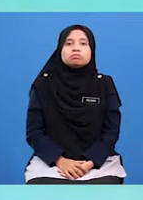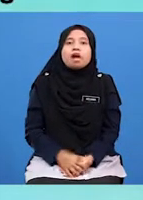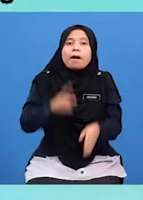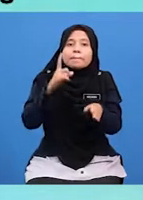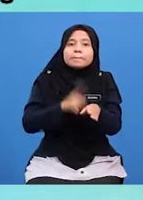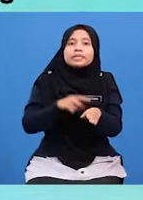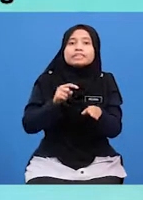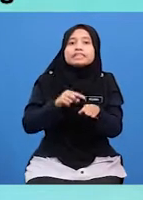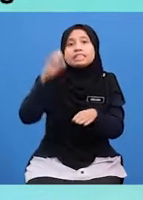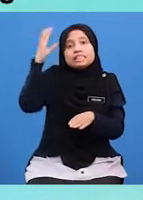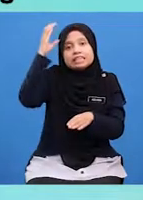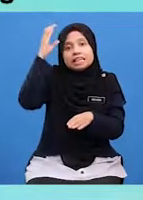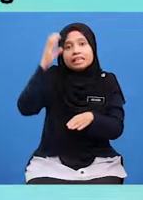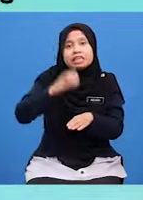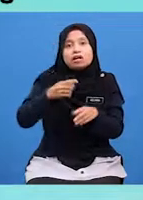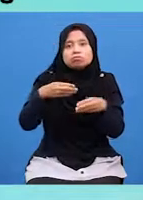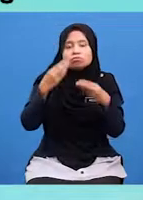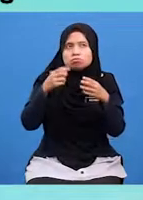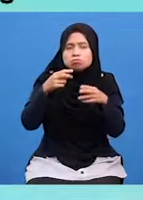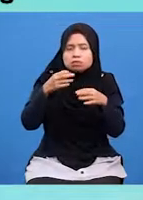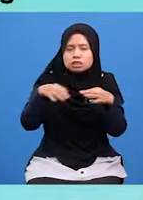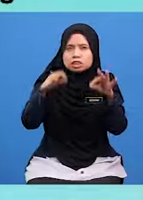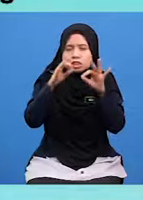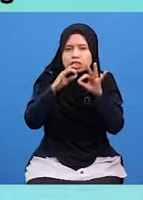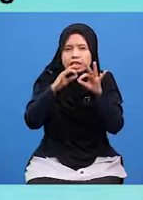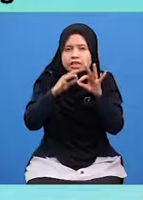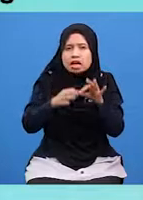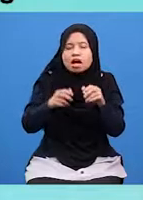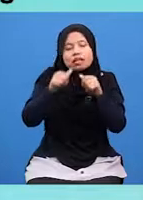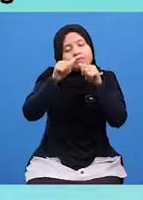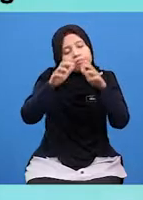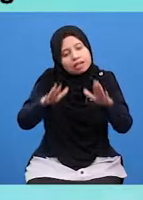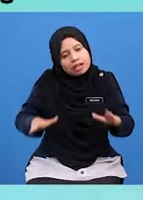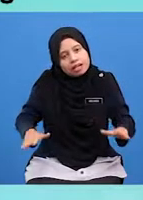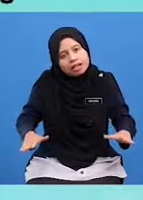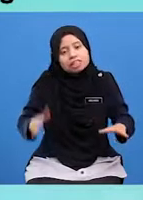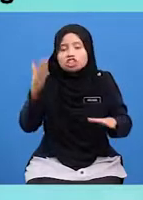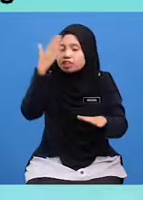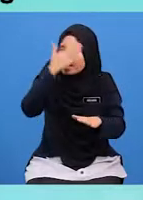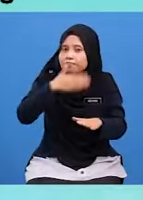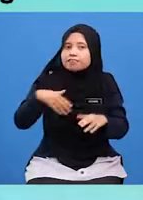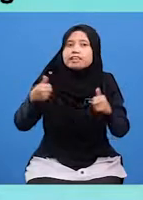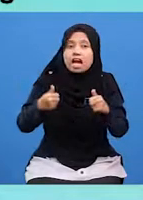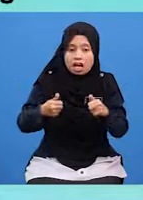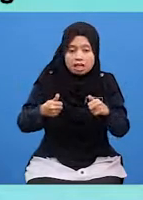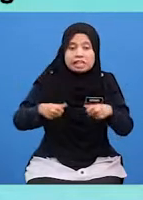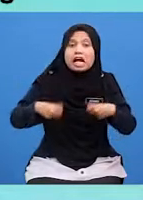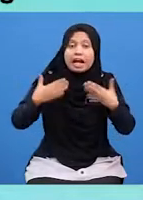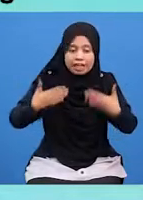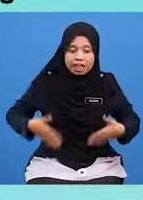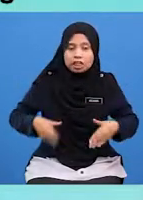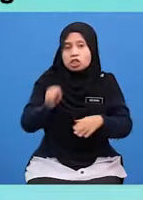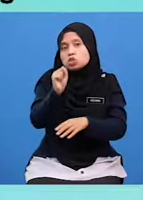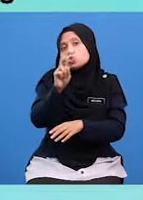Semasa di China, beliau menggambarkan tentang keamanan dan kecantikan kain sutera budaya